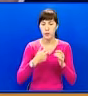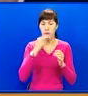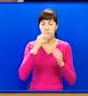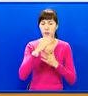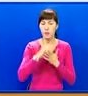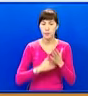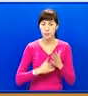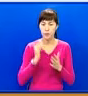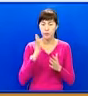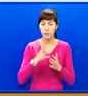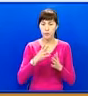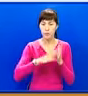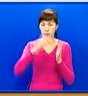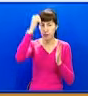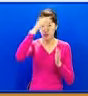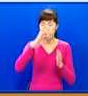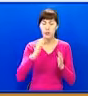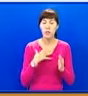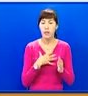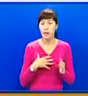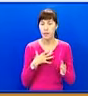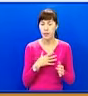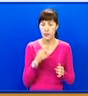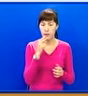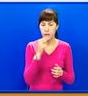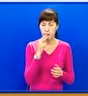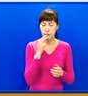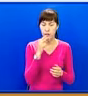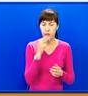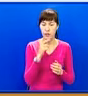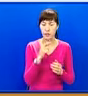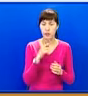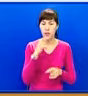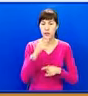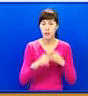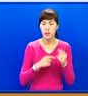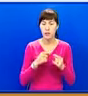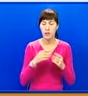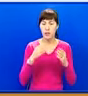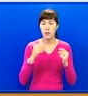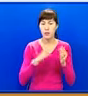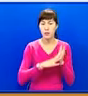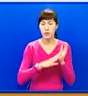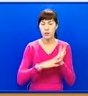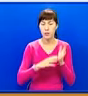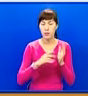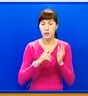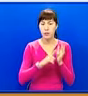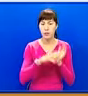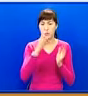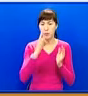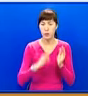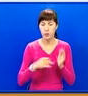9 ай қорытындысы бойынша әлеуметтік маңызды бар азық-түлік тауарлардың баға индексі 99.7%